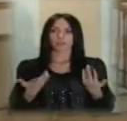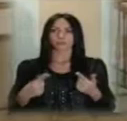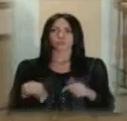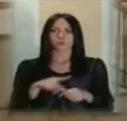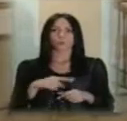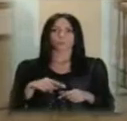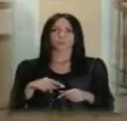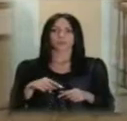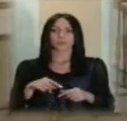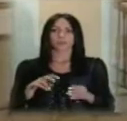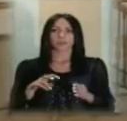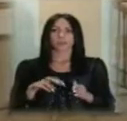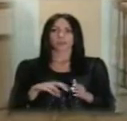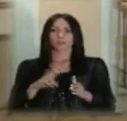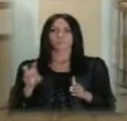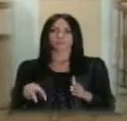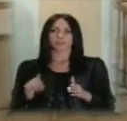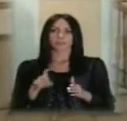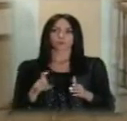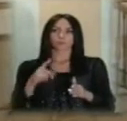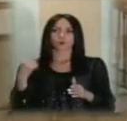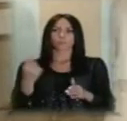із обласного, так сказати,